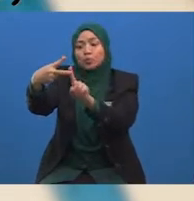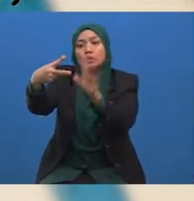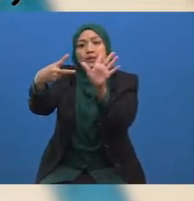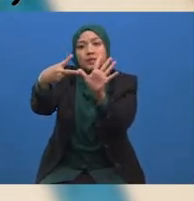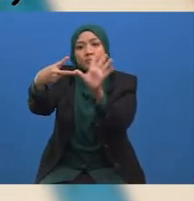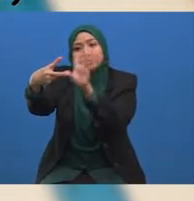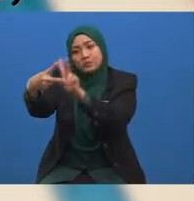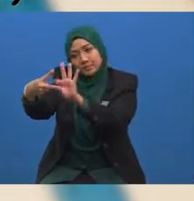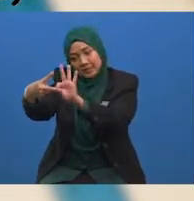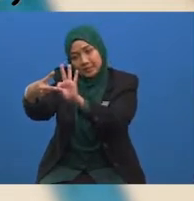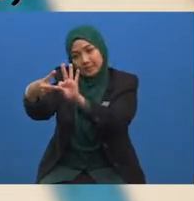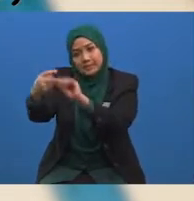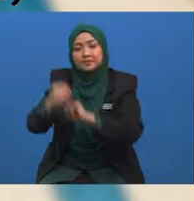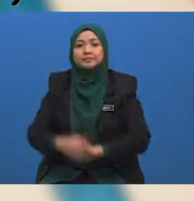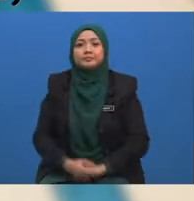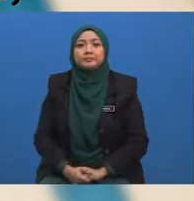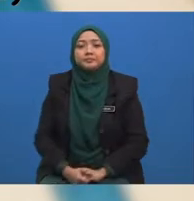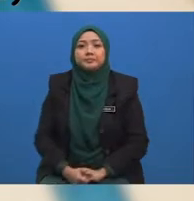sahaja dan 1.